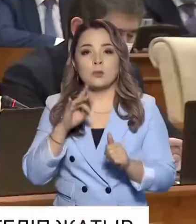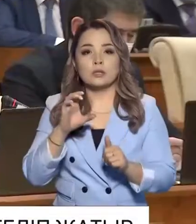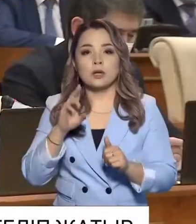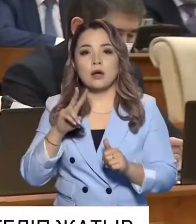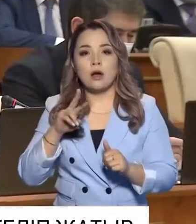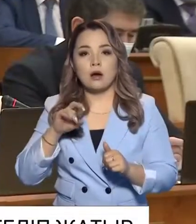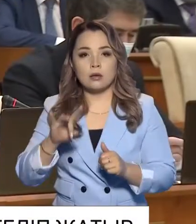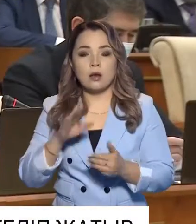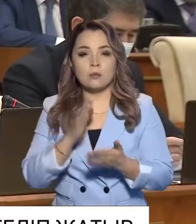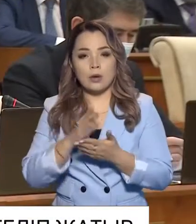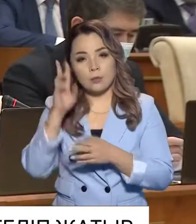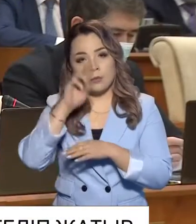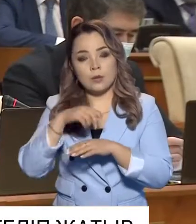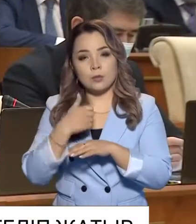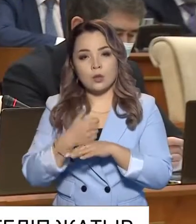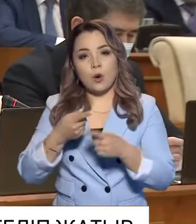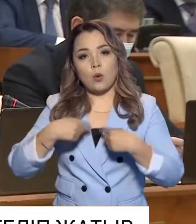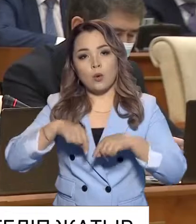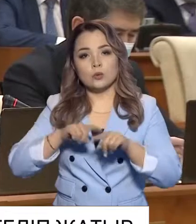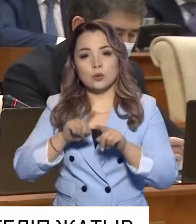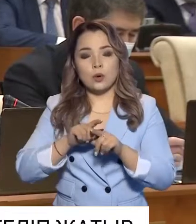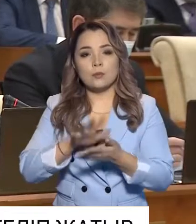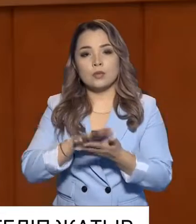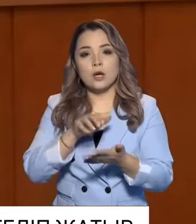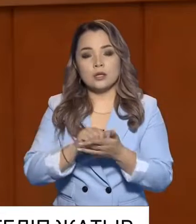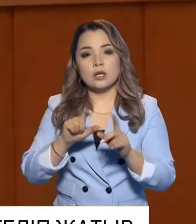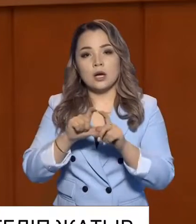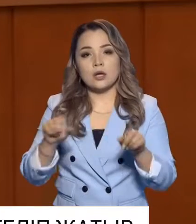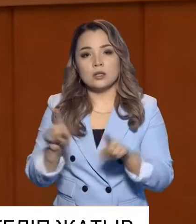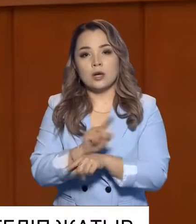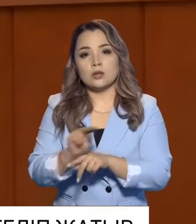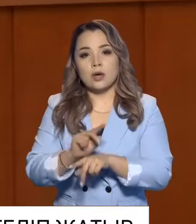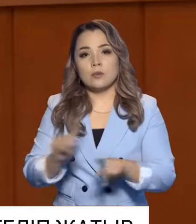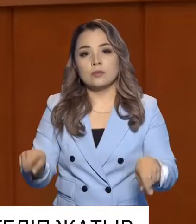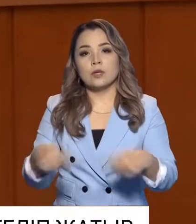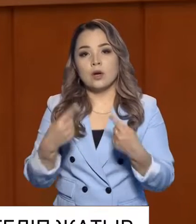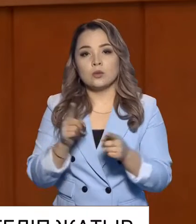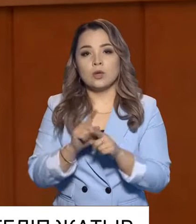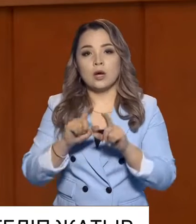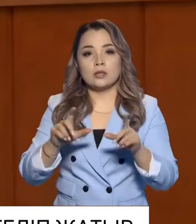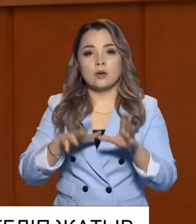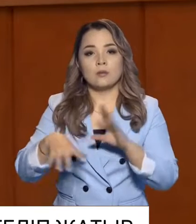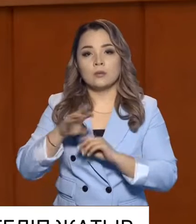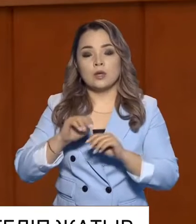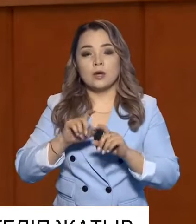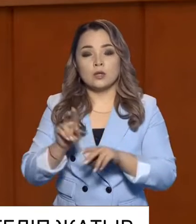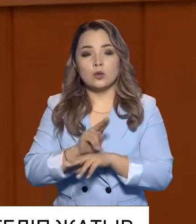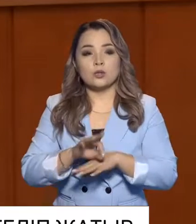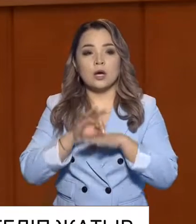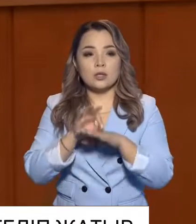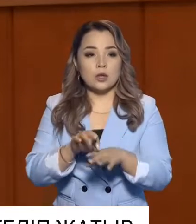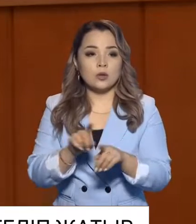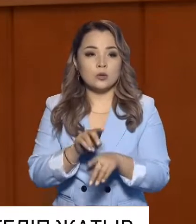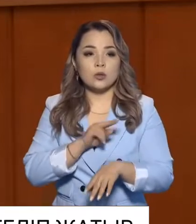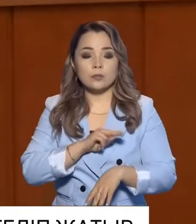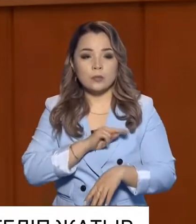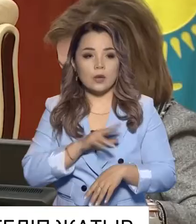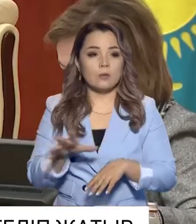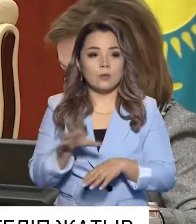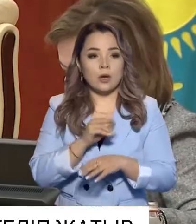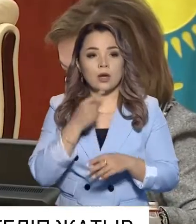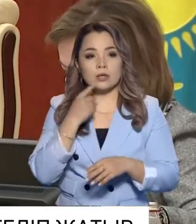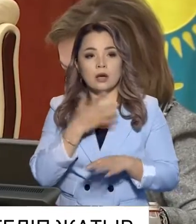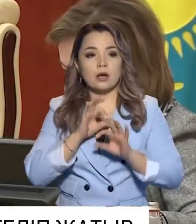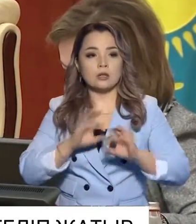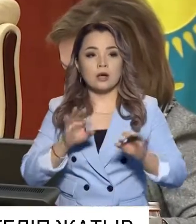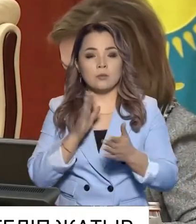Скляр мемлекеттік органдардың бүлінген ғимараттарын қалпына келтіру мен кәсіпкерлік нысандарына келген залалды өтеу бойынша жүргізіліп жатқан жұмыстарды